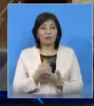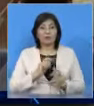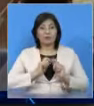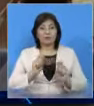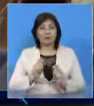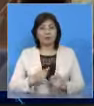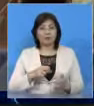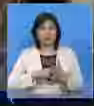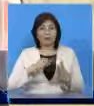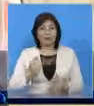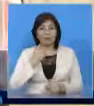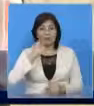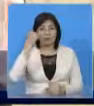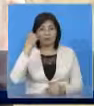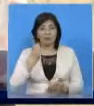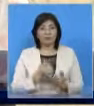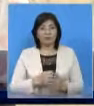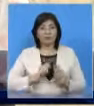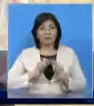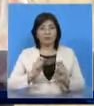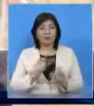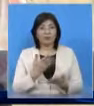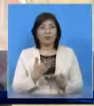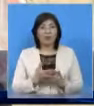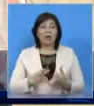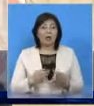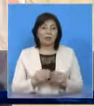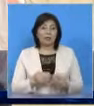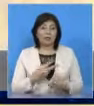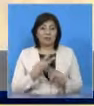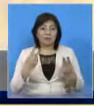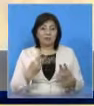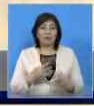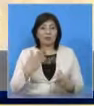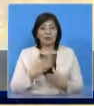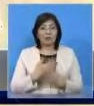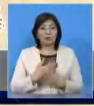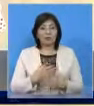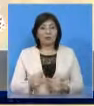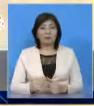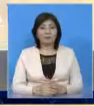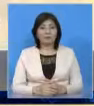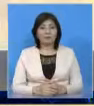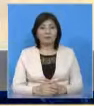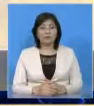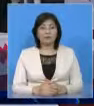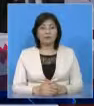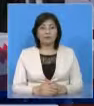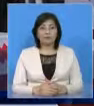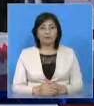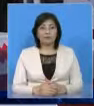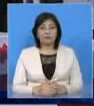благодарственными письмами и специальными призами а также была оказана финансовая поддержка раз нажал bank of us lonely time